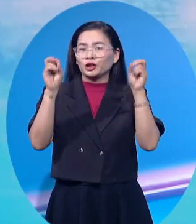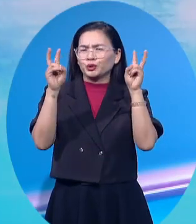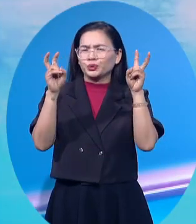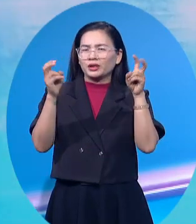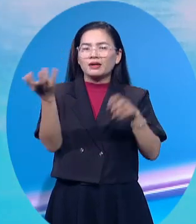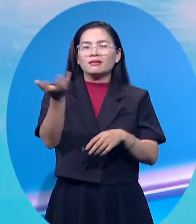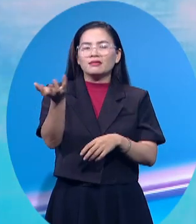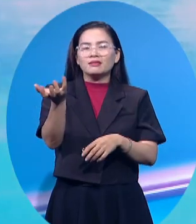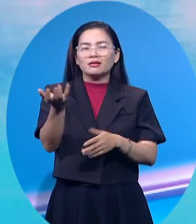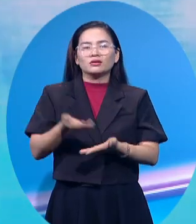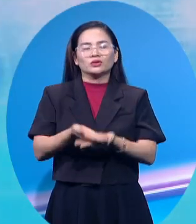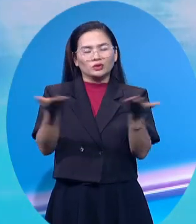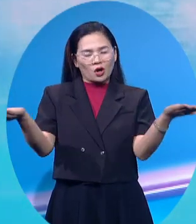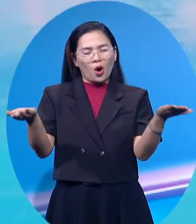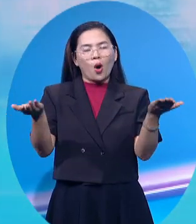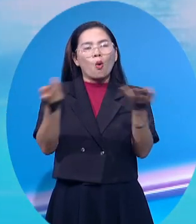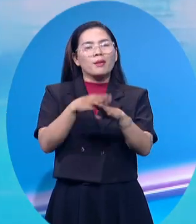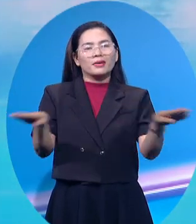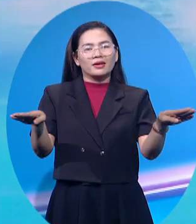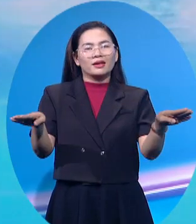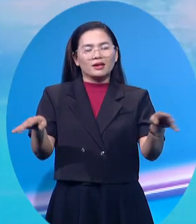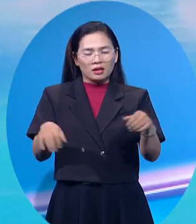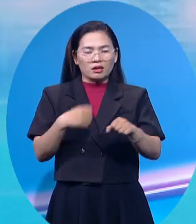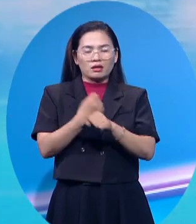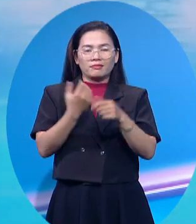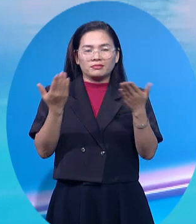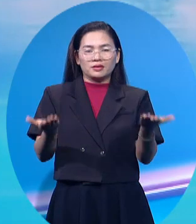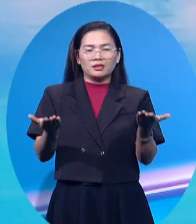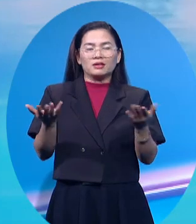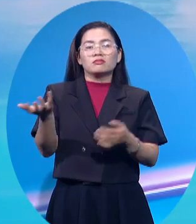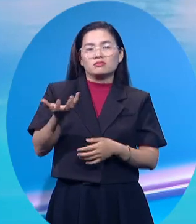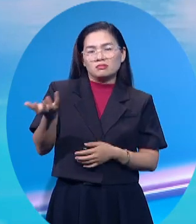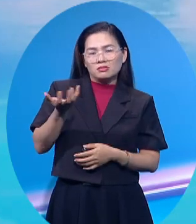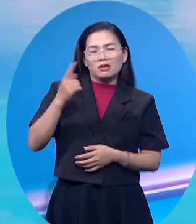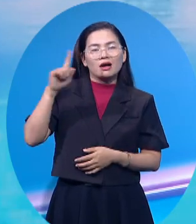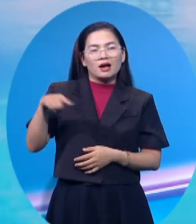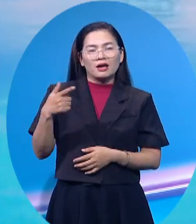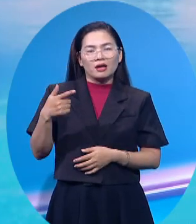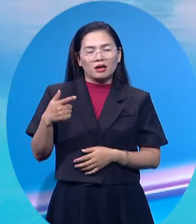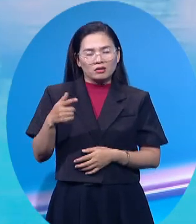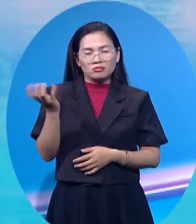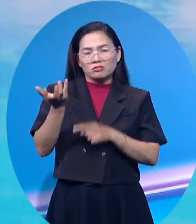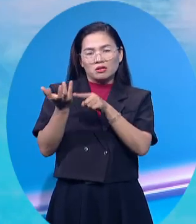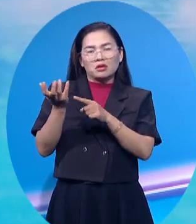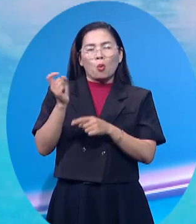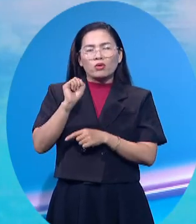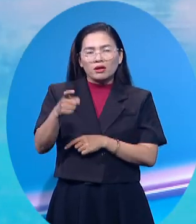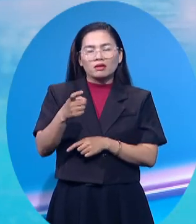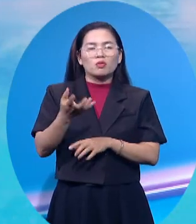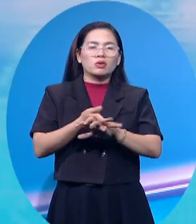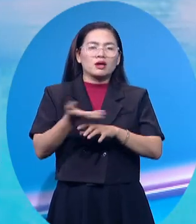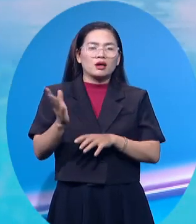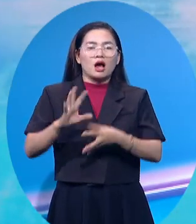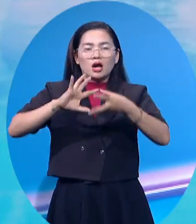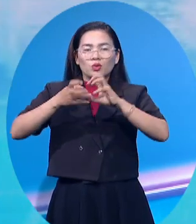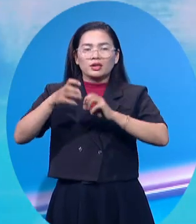Chủ đề nước cho hòa bình, ngày nước thế giới năm nay tập trung vào vai trò quan trọng của tài nguyên nước đối với sự ổn định và thịnh vượng của các quốc gia. Trên tinh thần đó, công ty